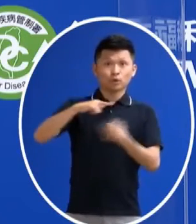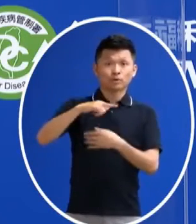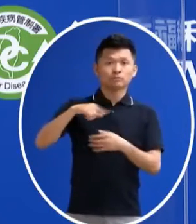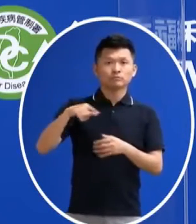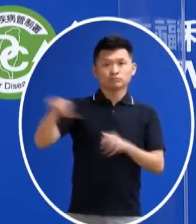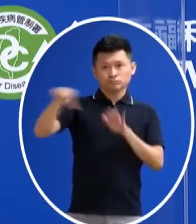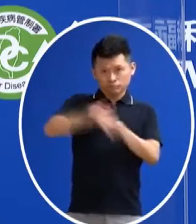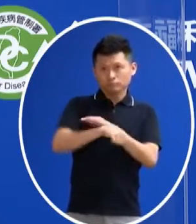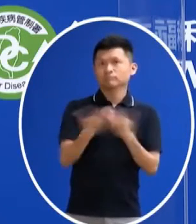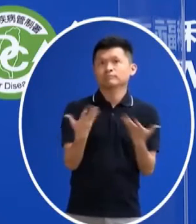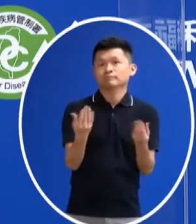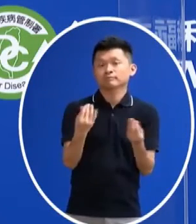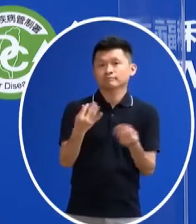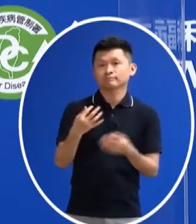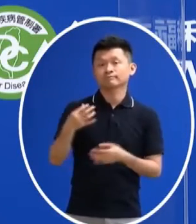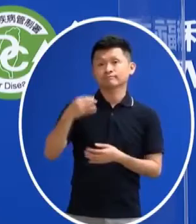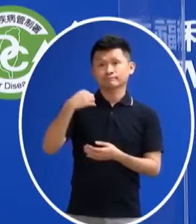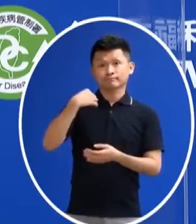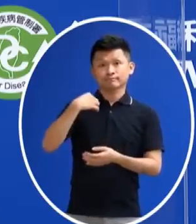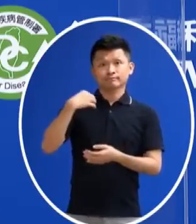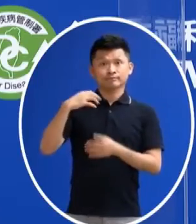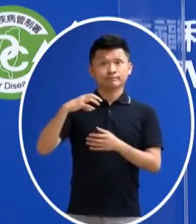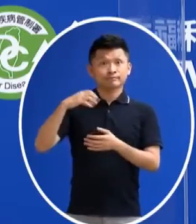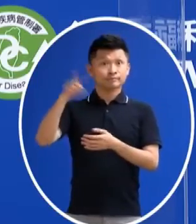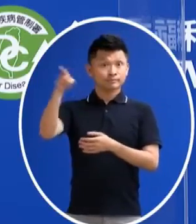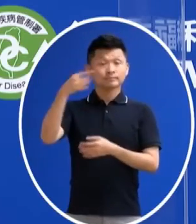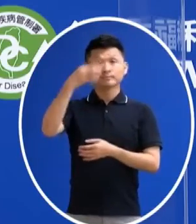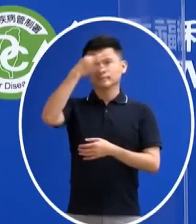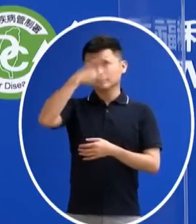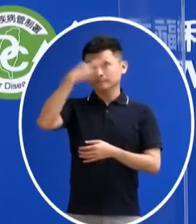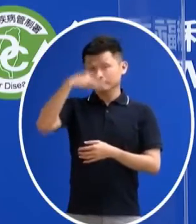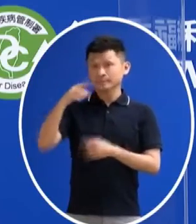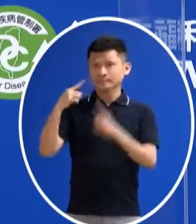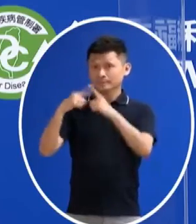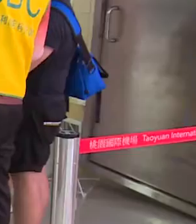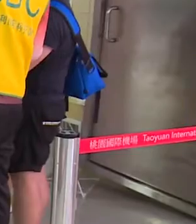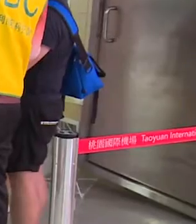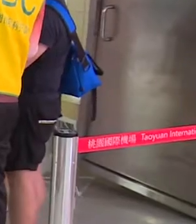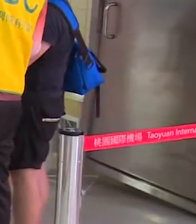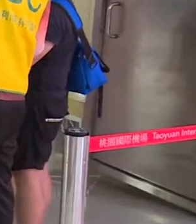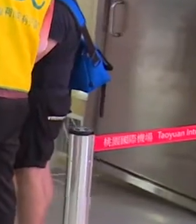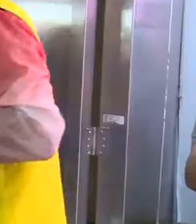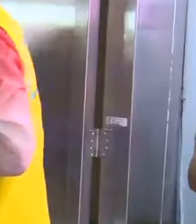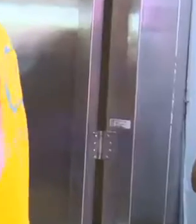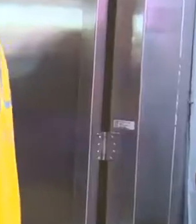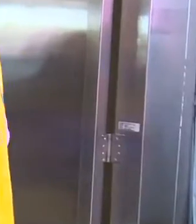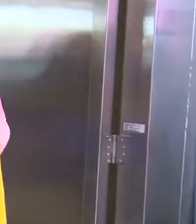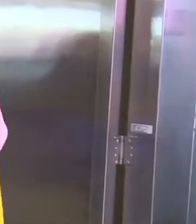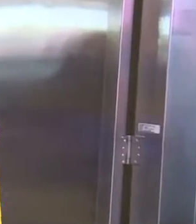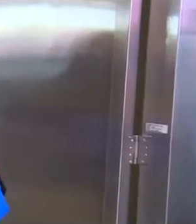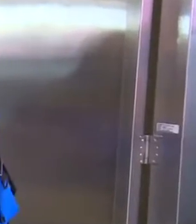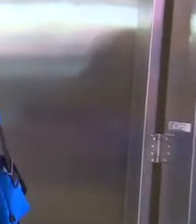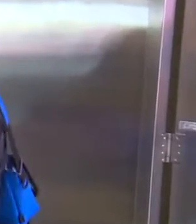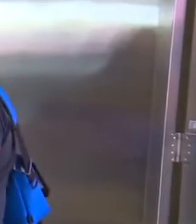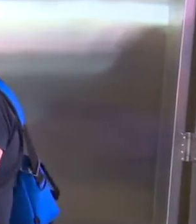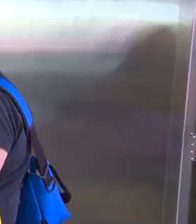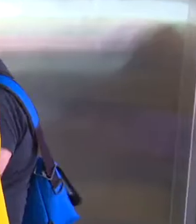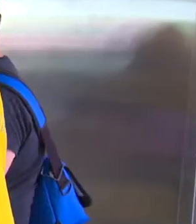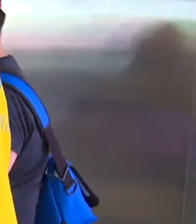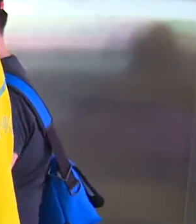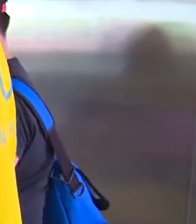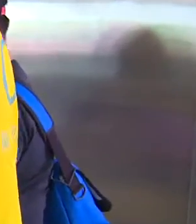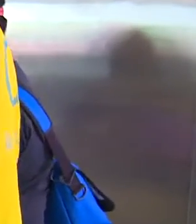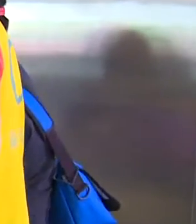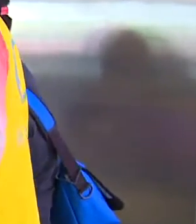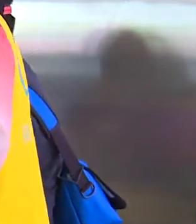湾。均为菲律宾籍，那已经透过 IHR 通知该国。 指挥中心指出，由于越南近期发生